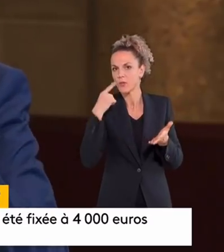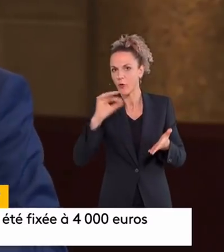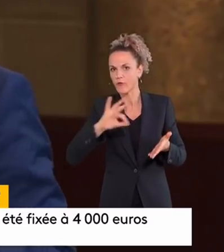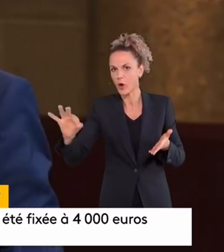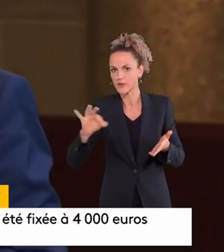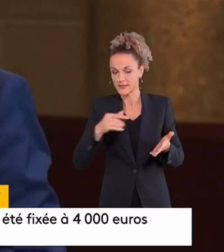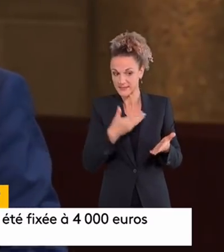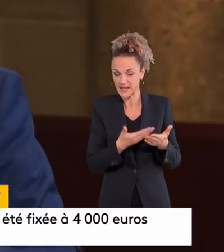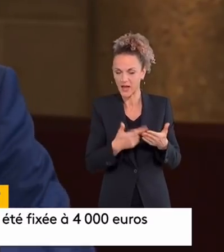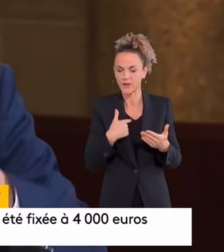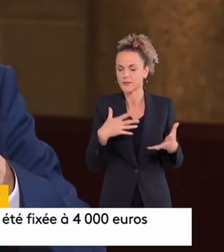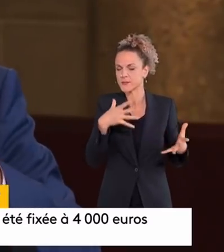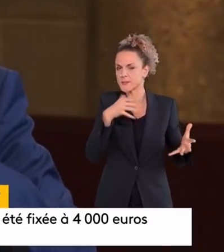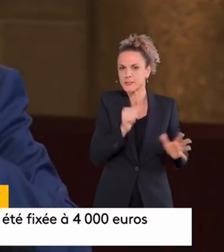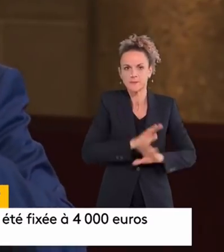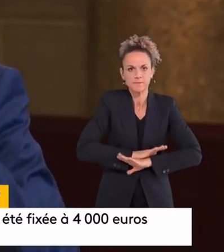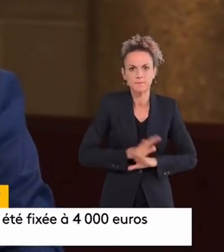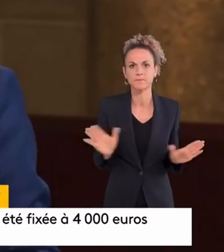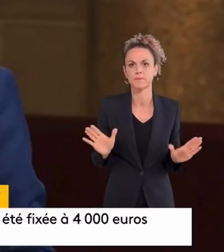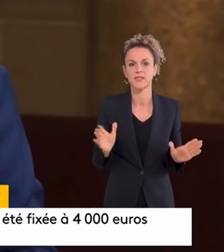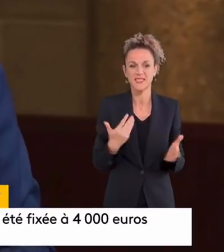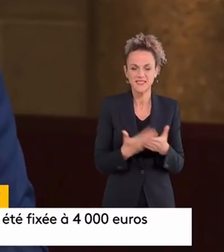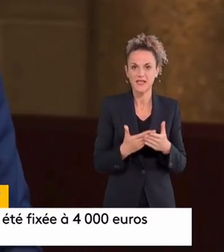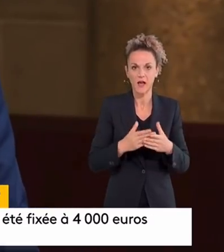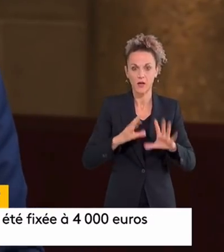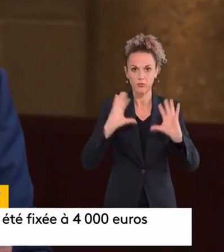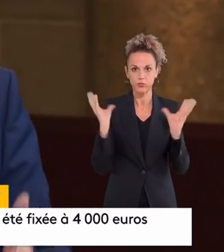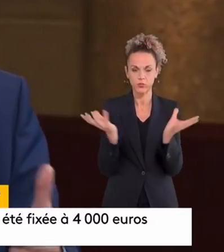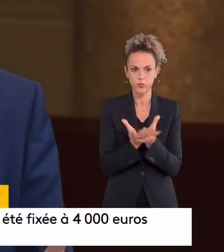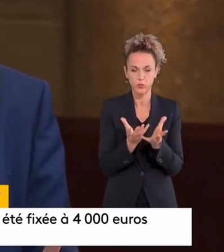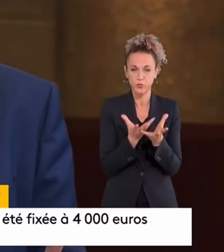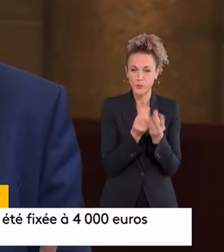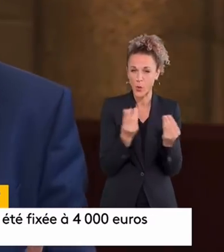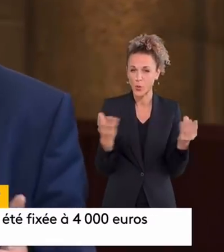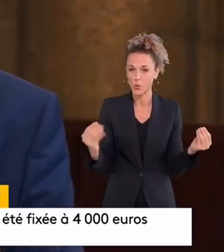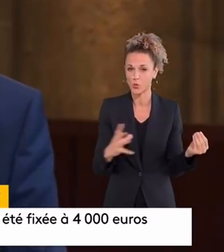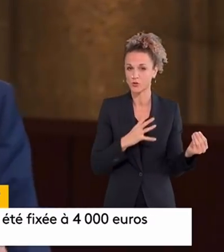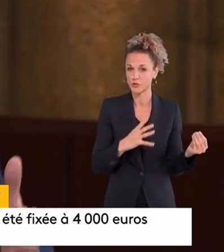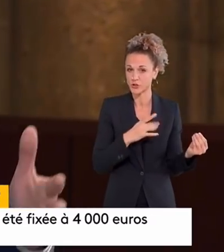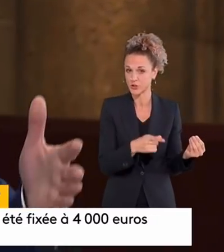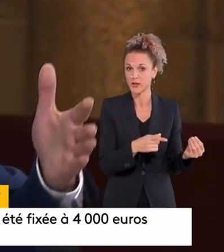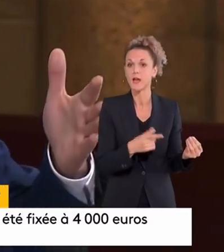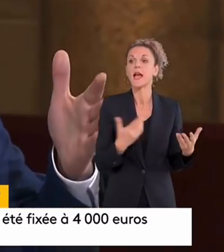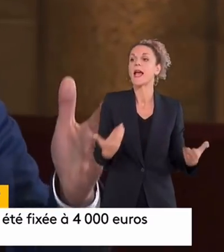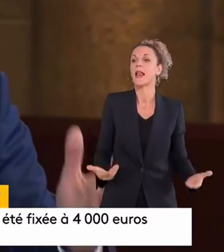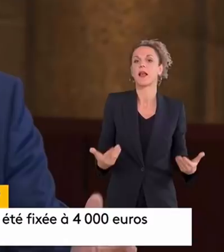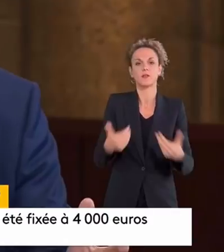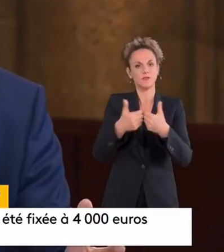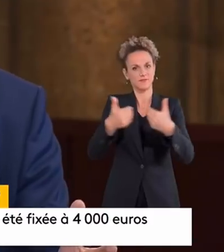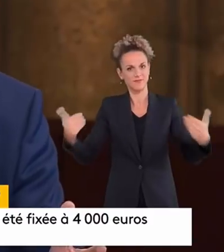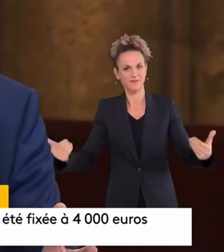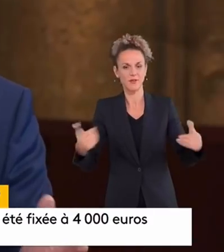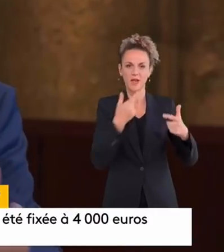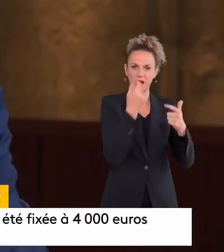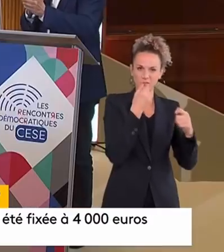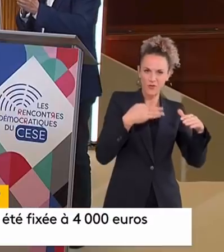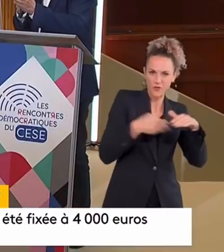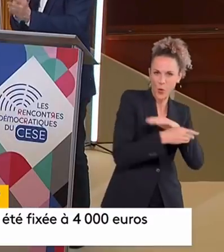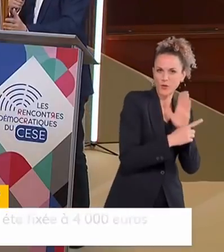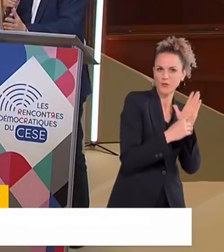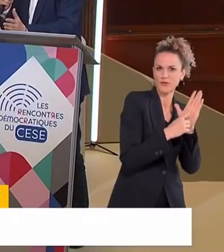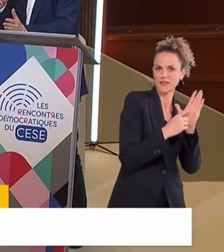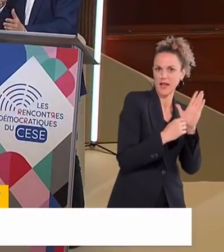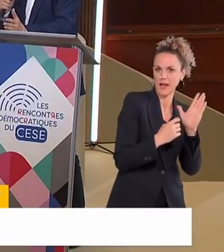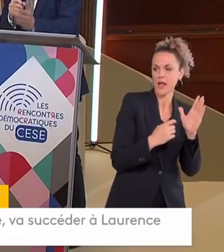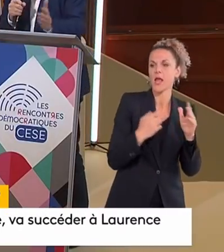notre démocratie. C'est un véritable fléau. Or, aujourd'hui, on continue de faire la différence entre la fraude fiscale et